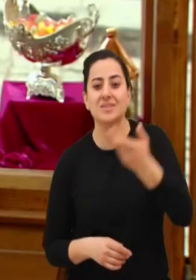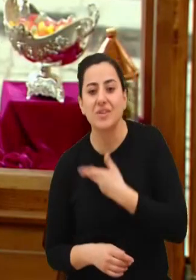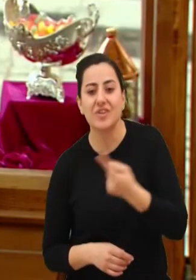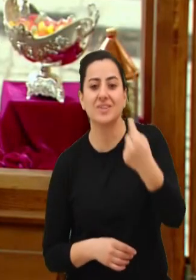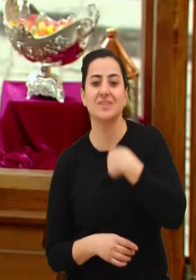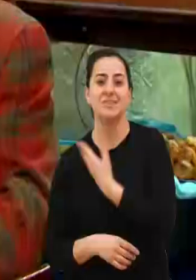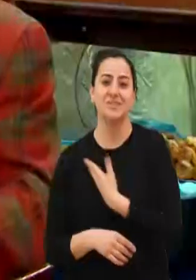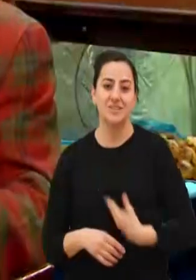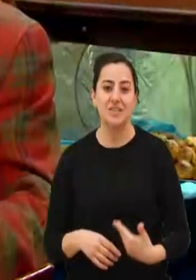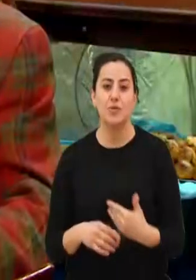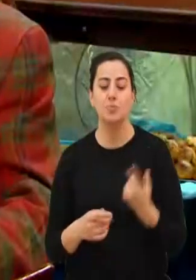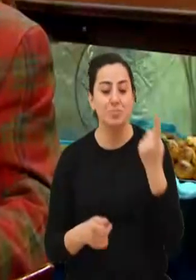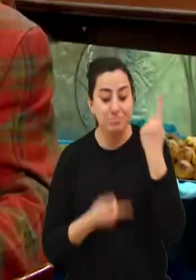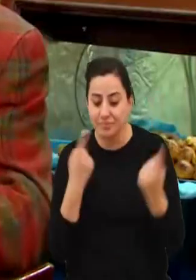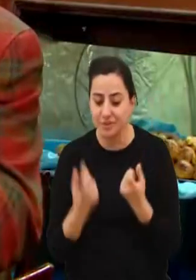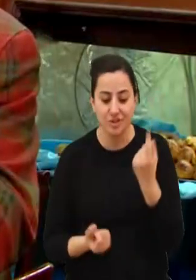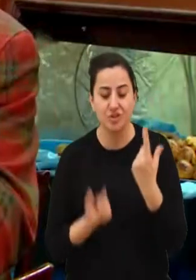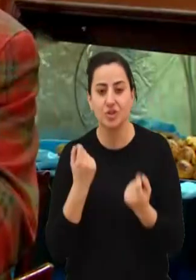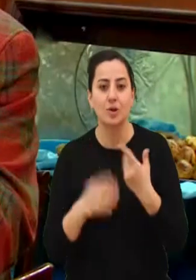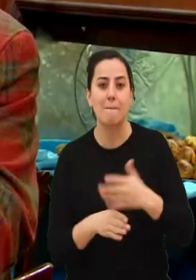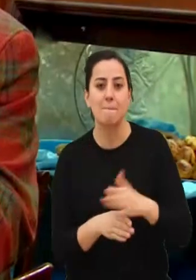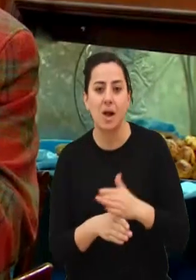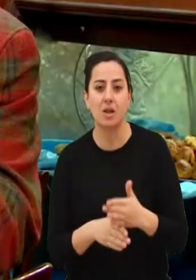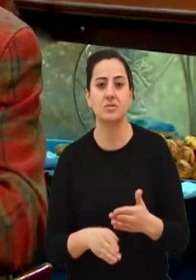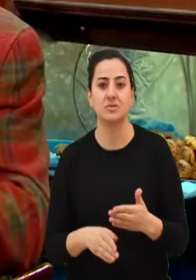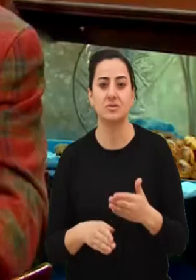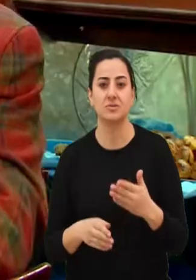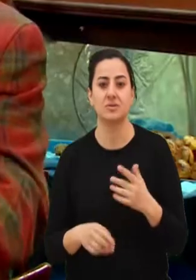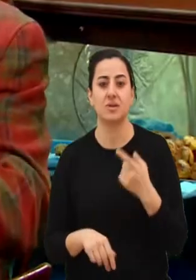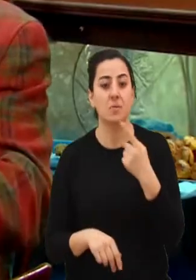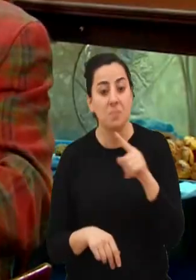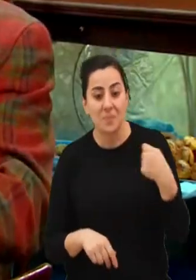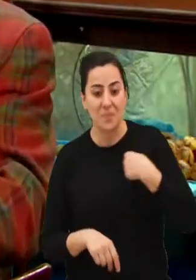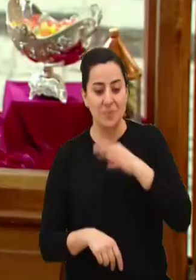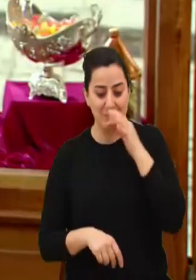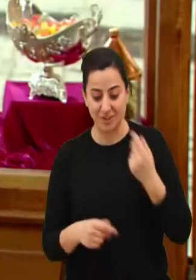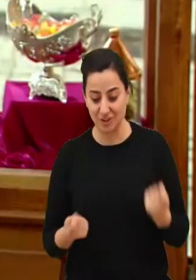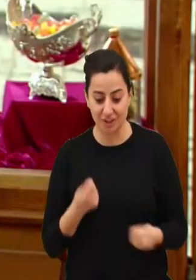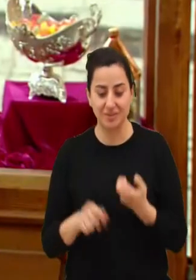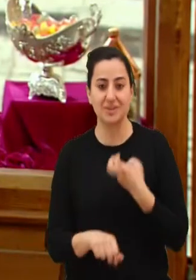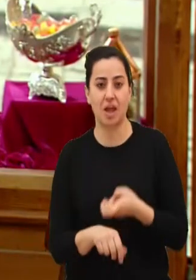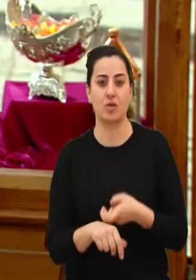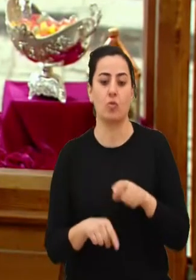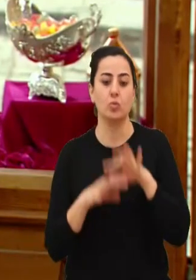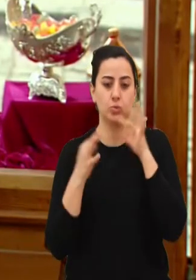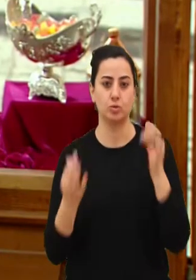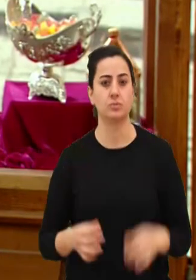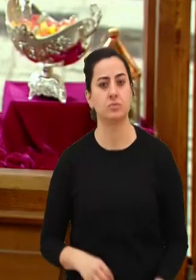sevilmek, üretmek, paylaşmak, takdir edilmek. Bir